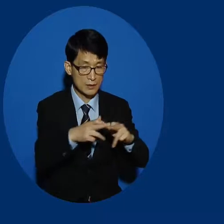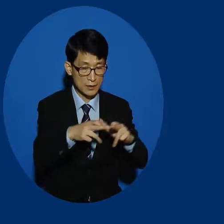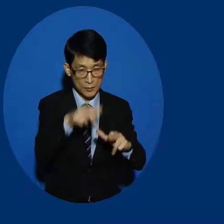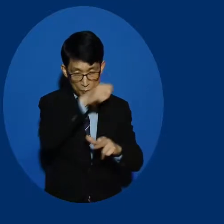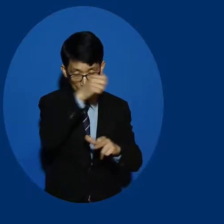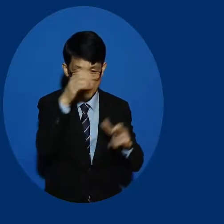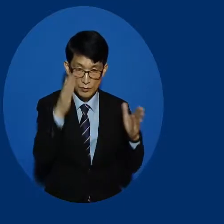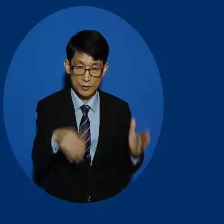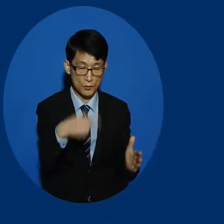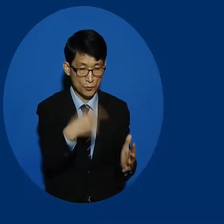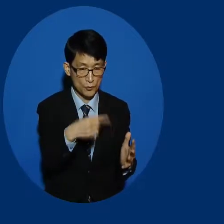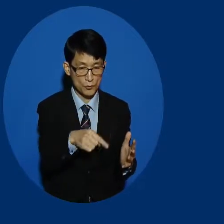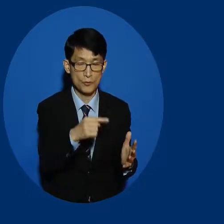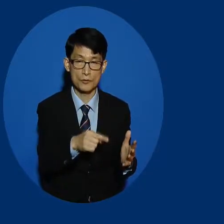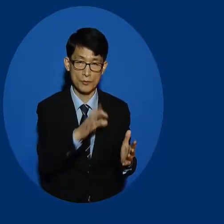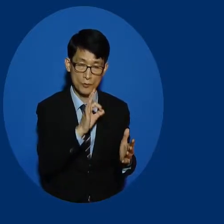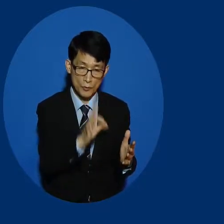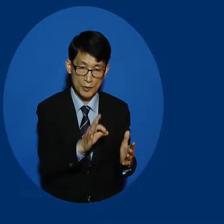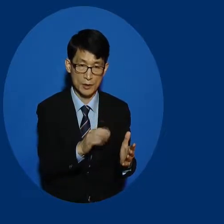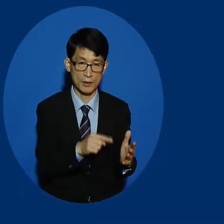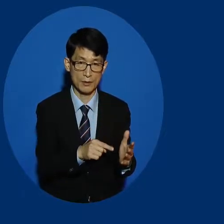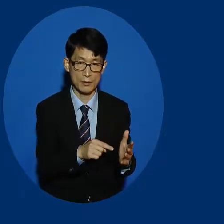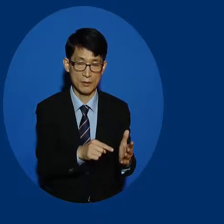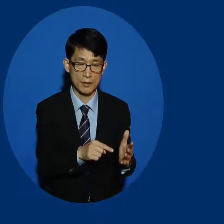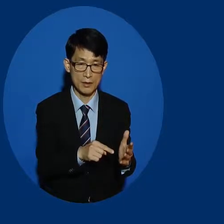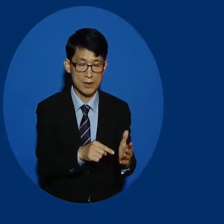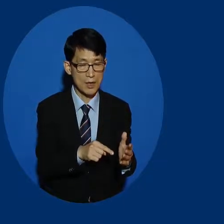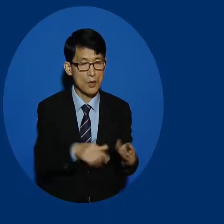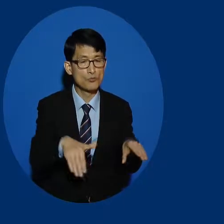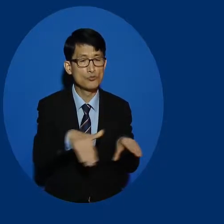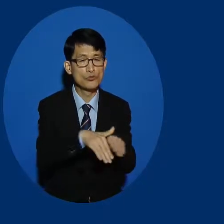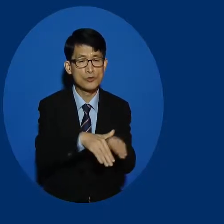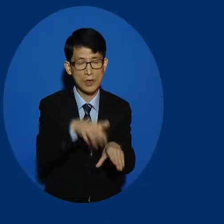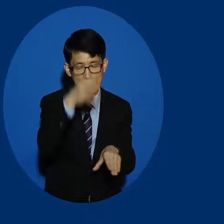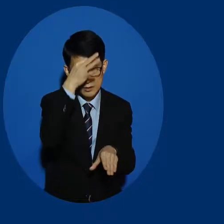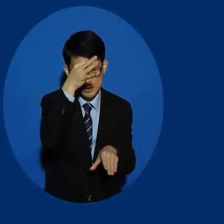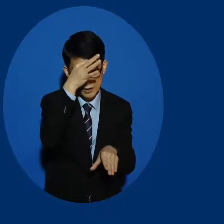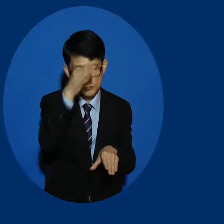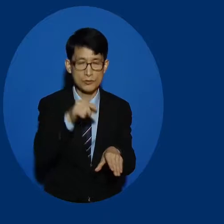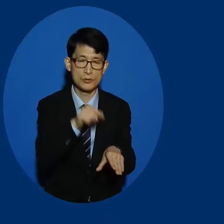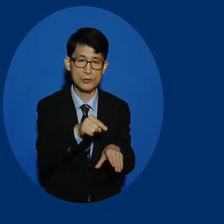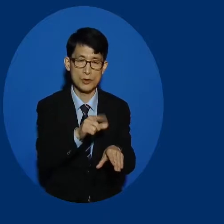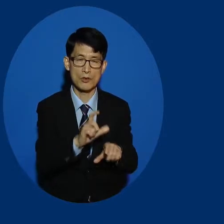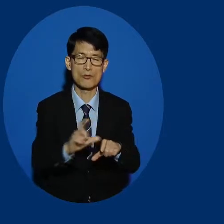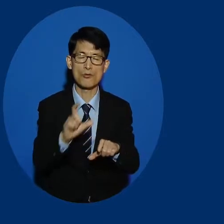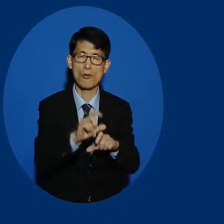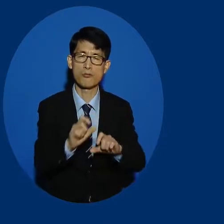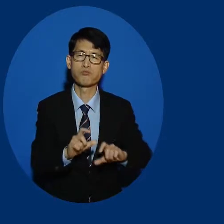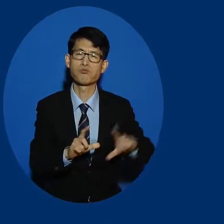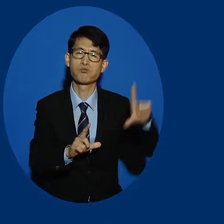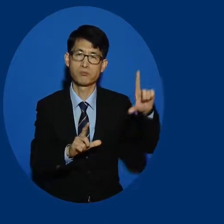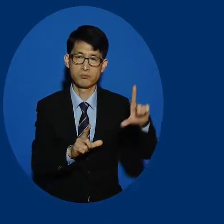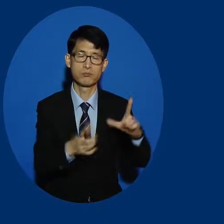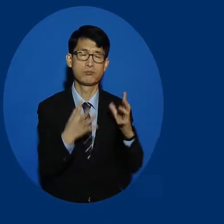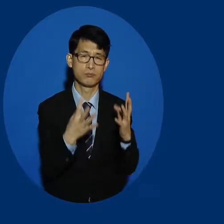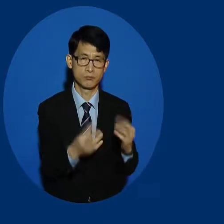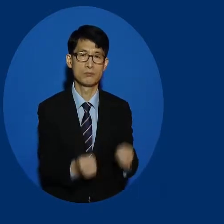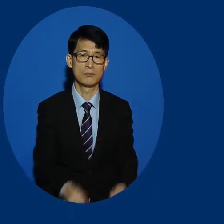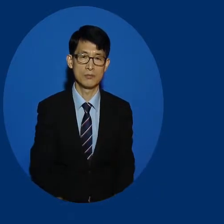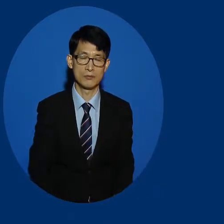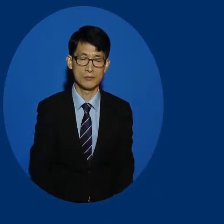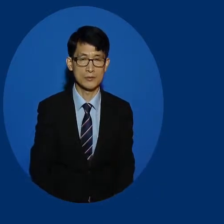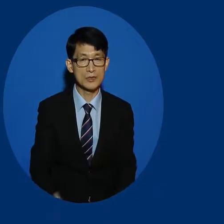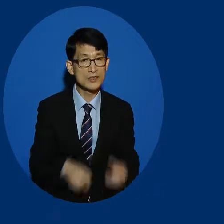평생교육 프로그램들은 특히 문화예술 교육에 굉장히 많이 치중되어 있어요.